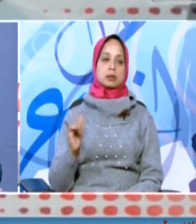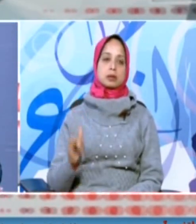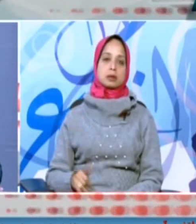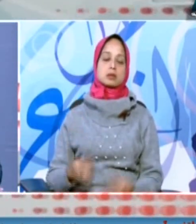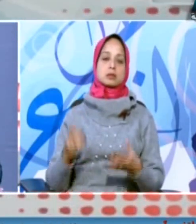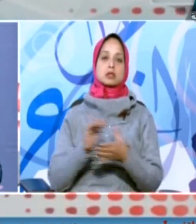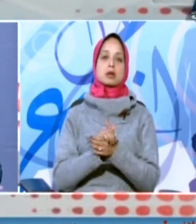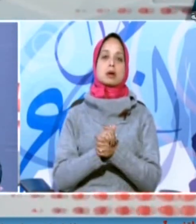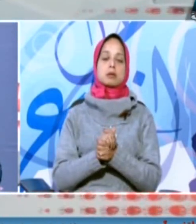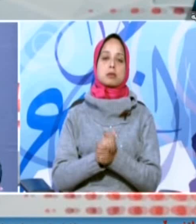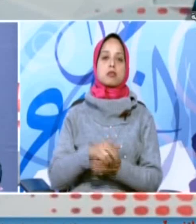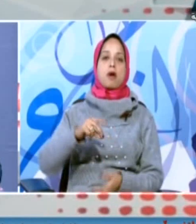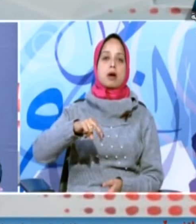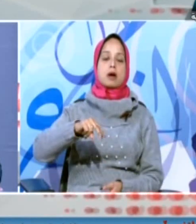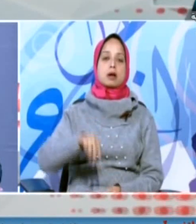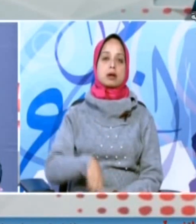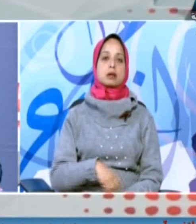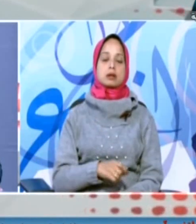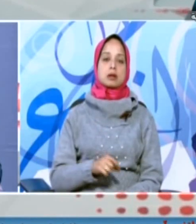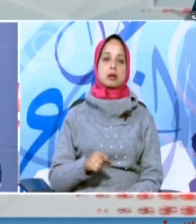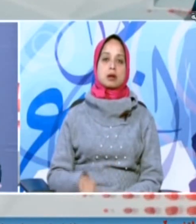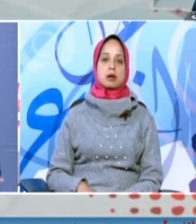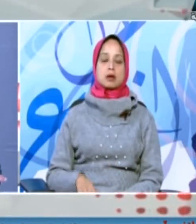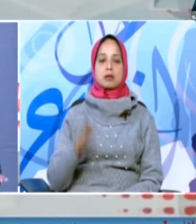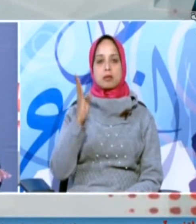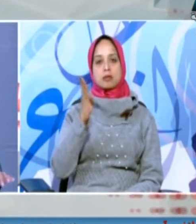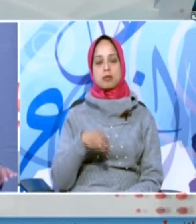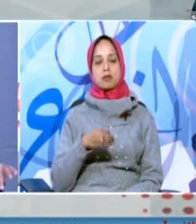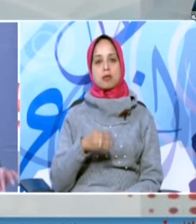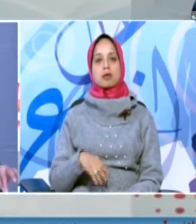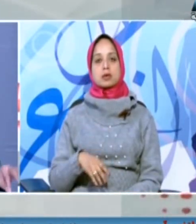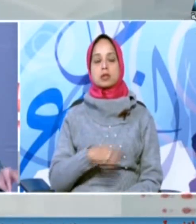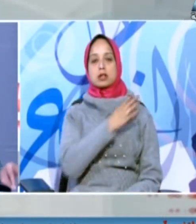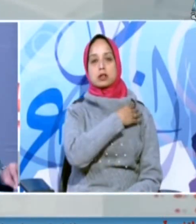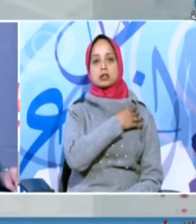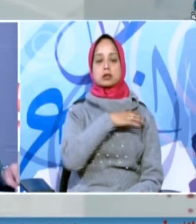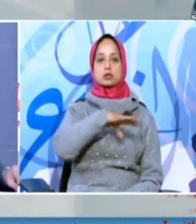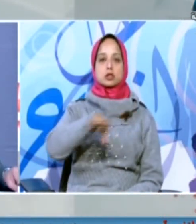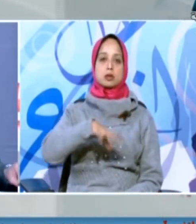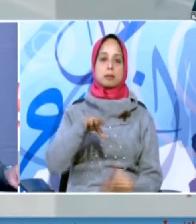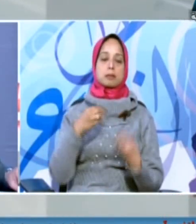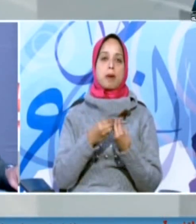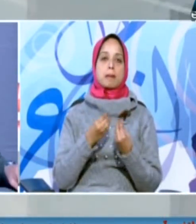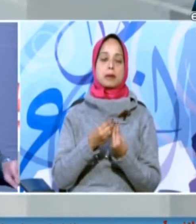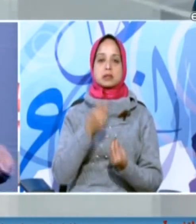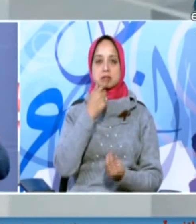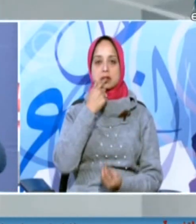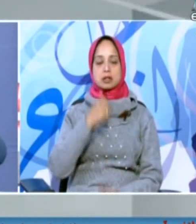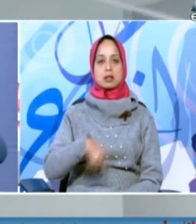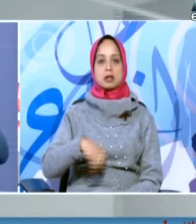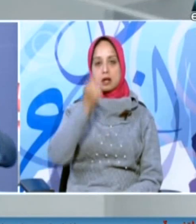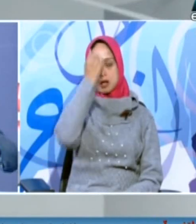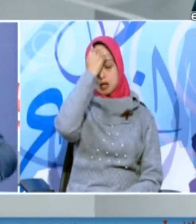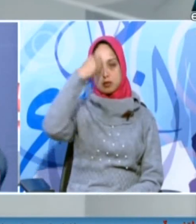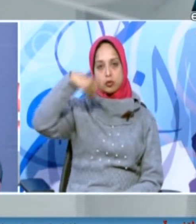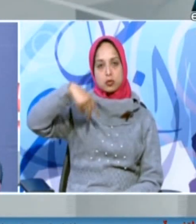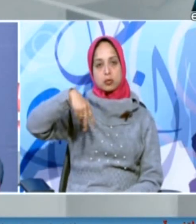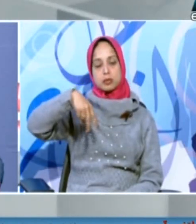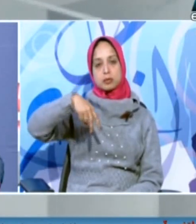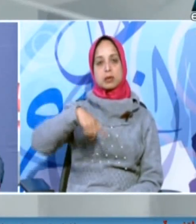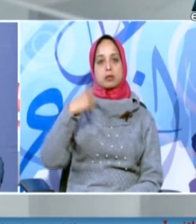فبراير. ركزي معايا يا بنت، حركه ايه؟ فبراير. حركة الجيش والشعب فبراير 1881، واللي احنا بنسميها مظاهرة عابدين